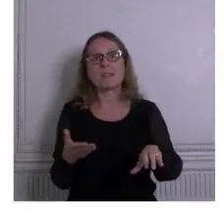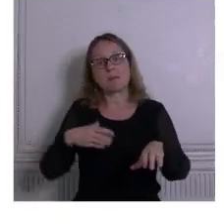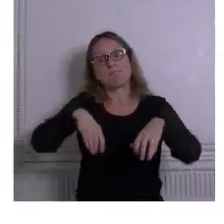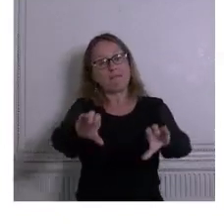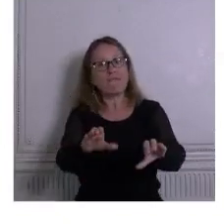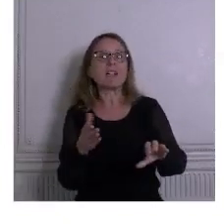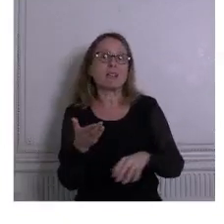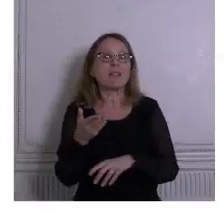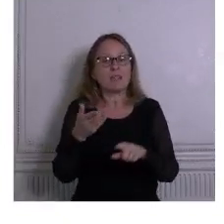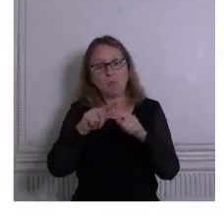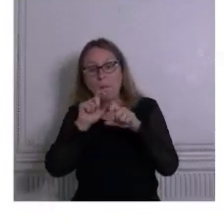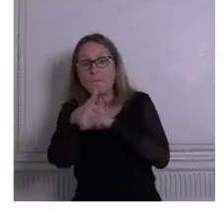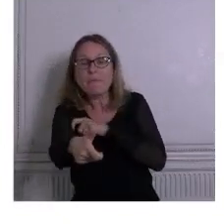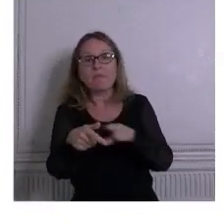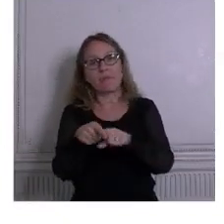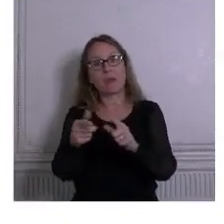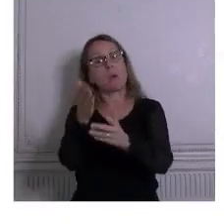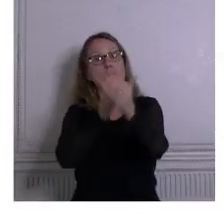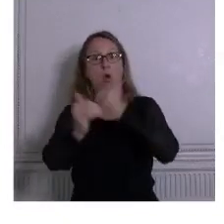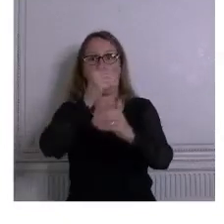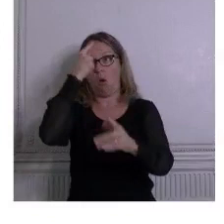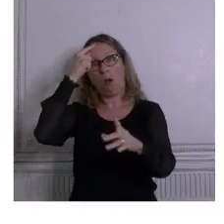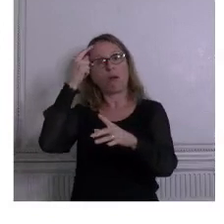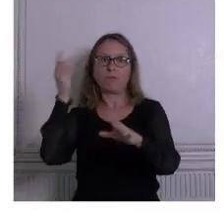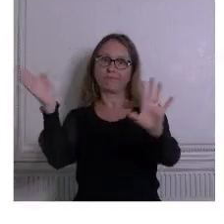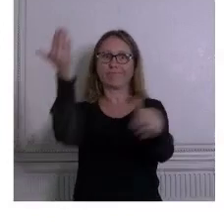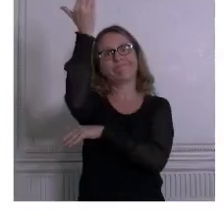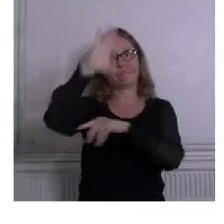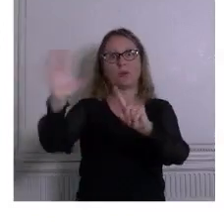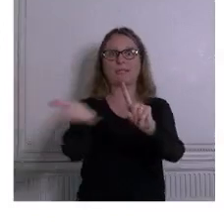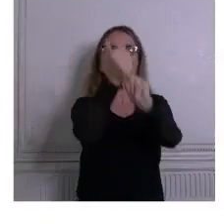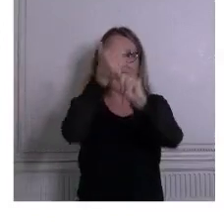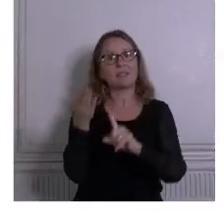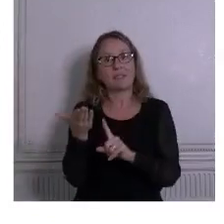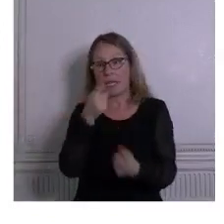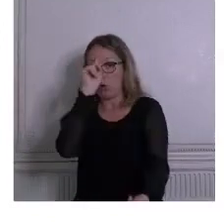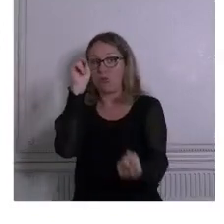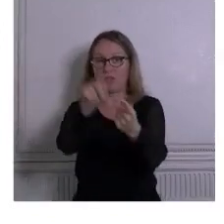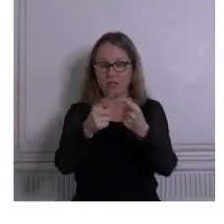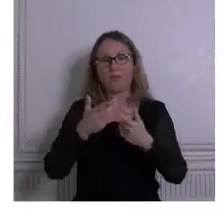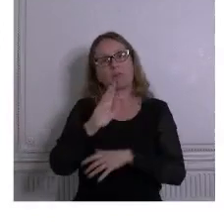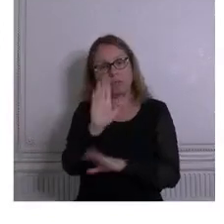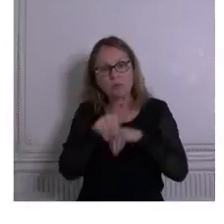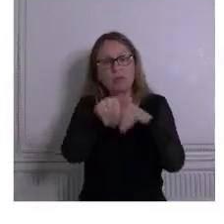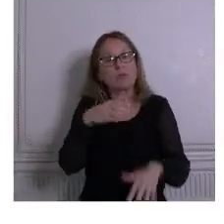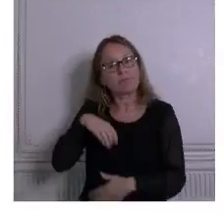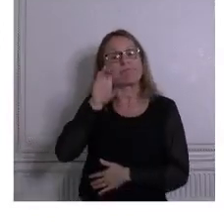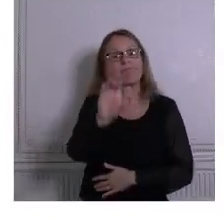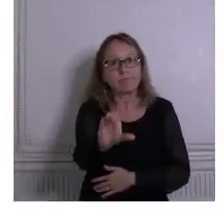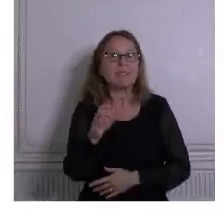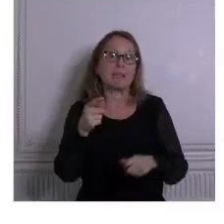l'on alloue directement au CCS. C'est ce qui avait été pris par l'État dans le cadre du